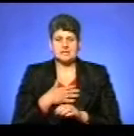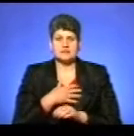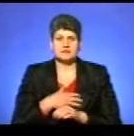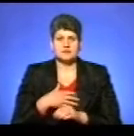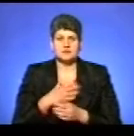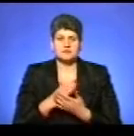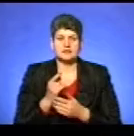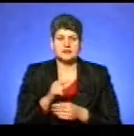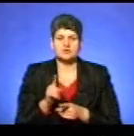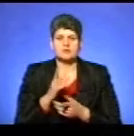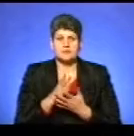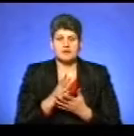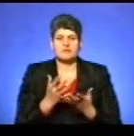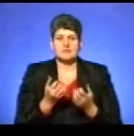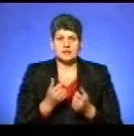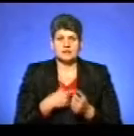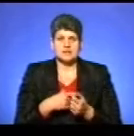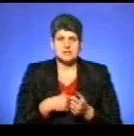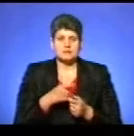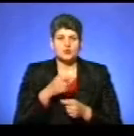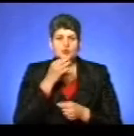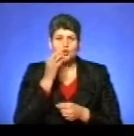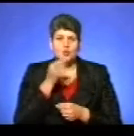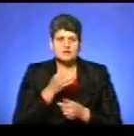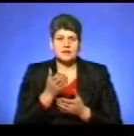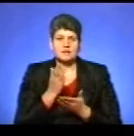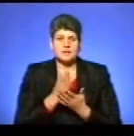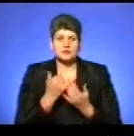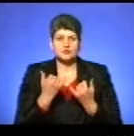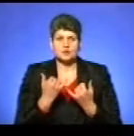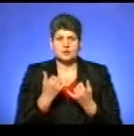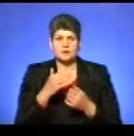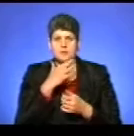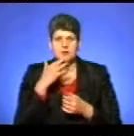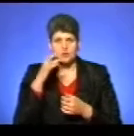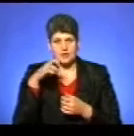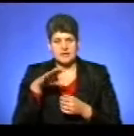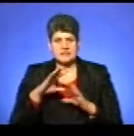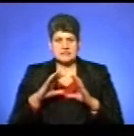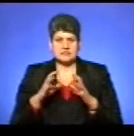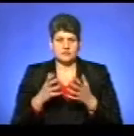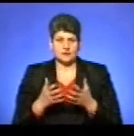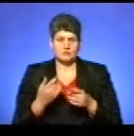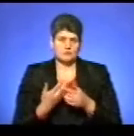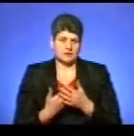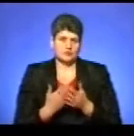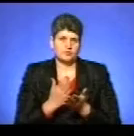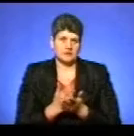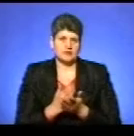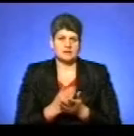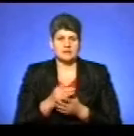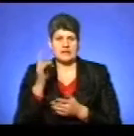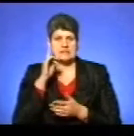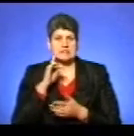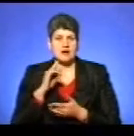те, що ми маємо перебрати на себе той досвід, який має сьогодні багато країн світу. Прикладом таких країн є сьогодні